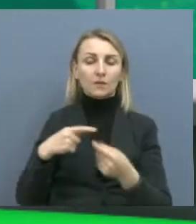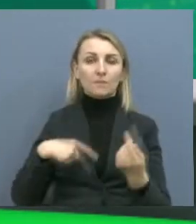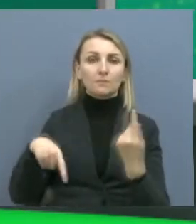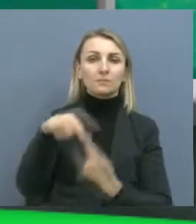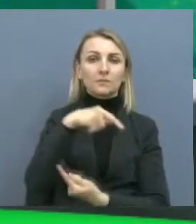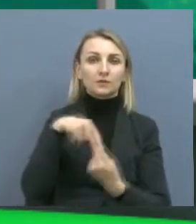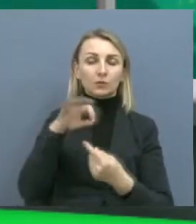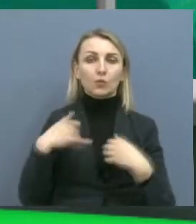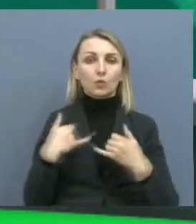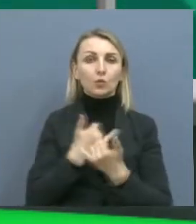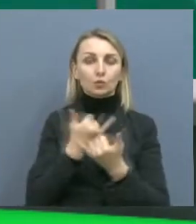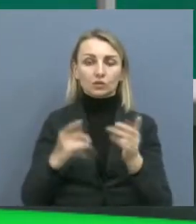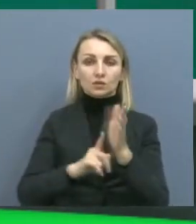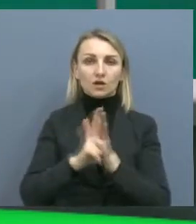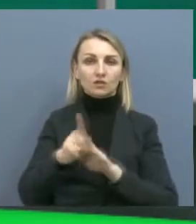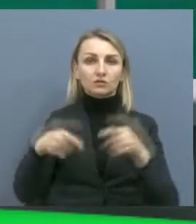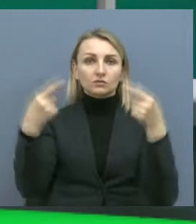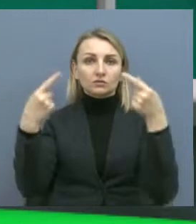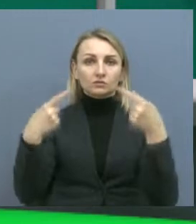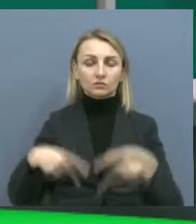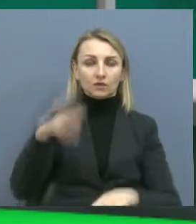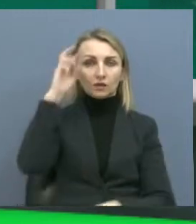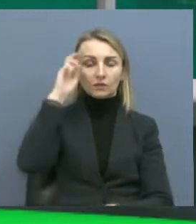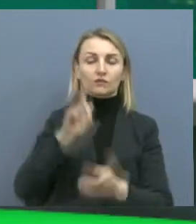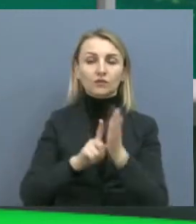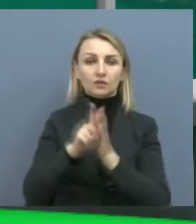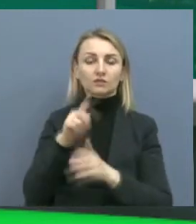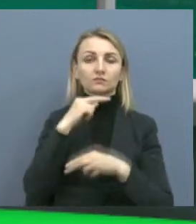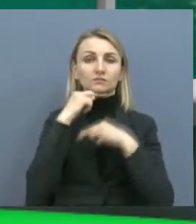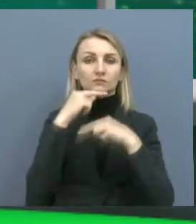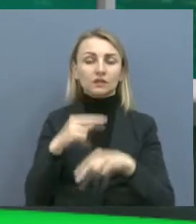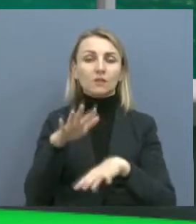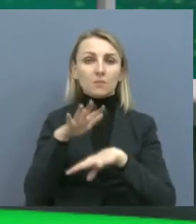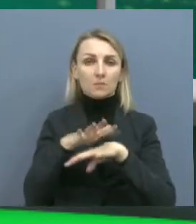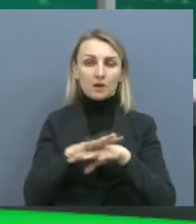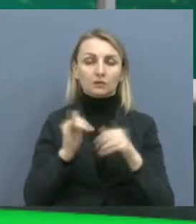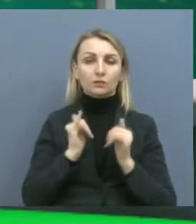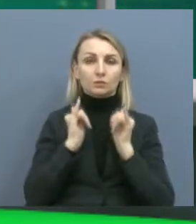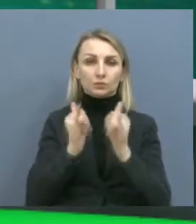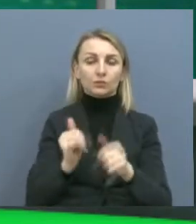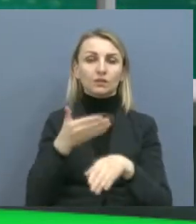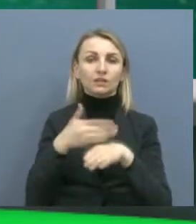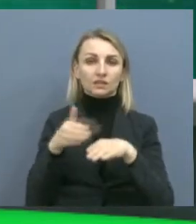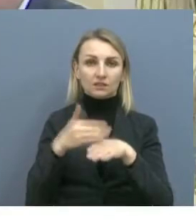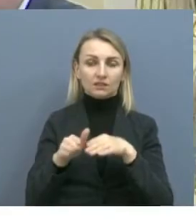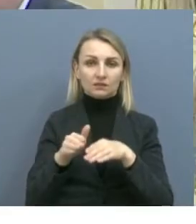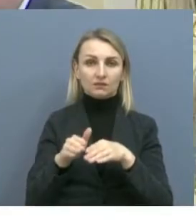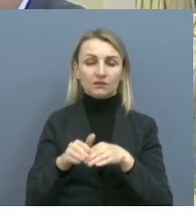сфера услуг, терпят убытки. Государство пошло навстречу. Банки дали отсрочку по кредитам до 90 дней.